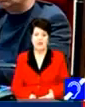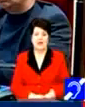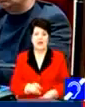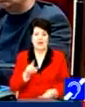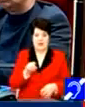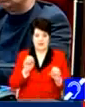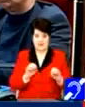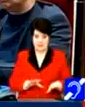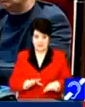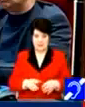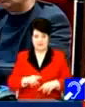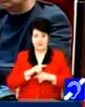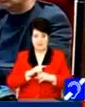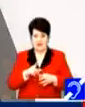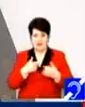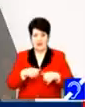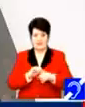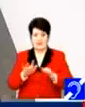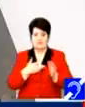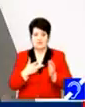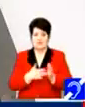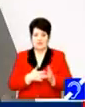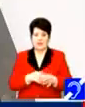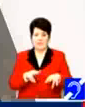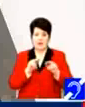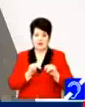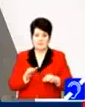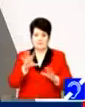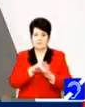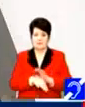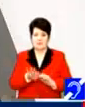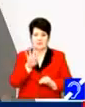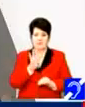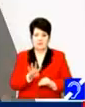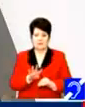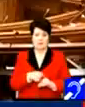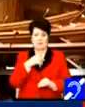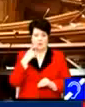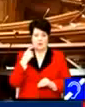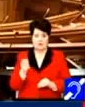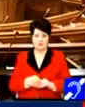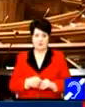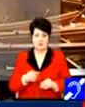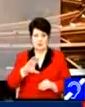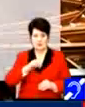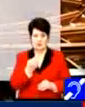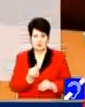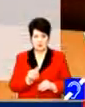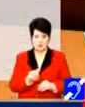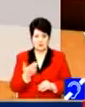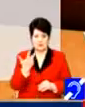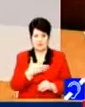Potrivit deciziei finale a Comisiei Electorale Centrale, în viitorul Parlament vor intra 4 entități politice. Partidul Socialiștilor